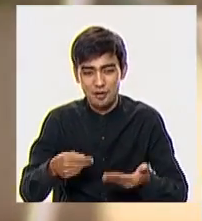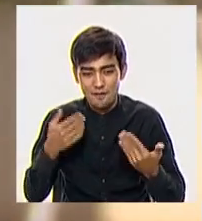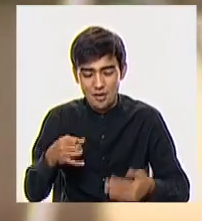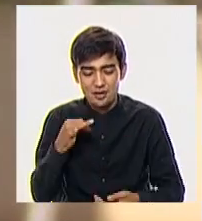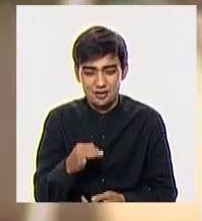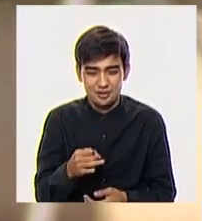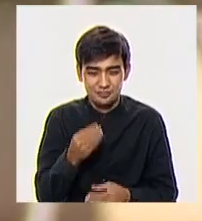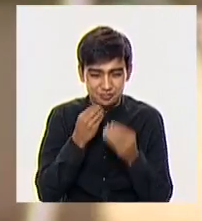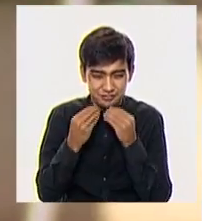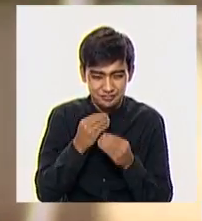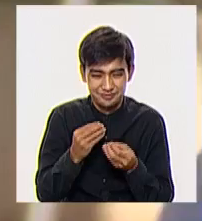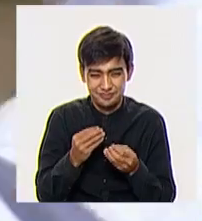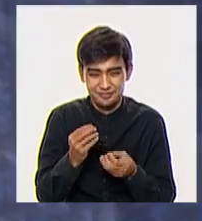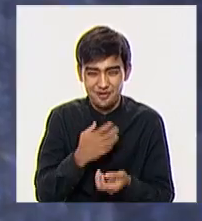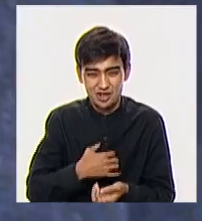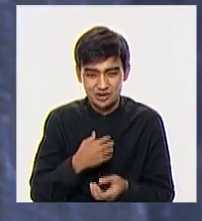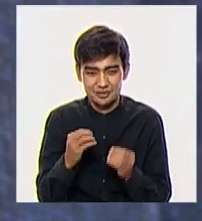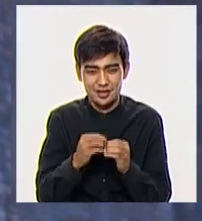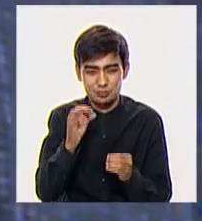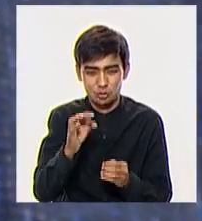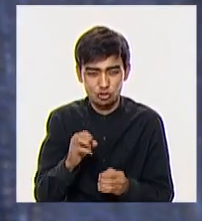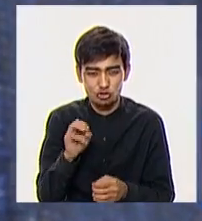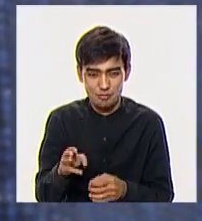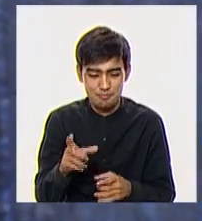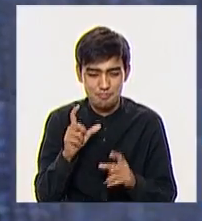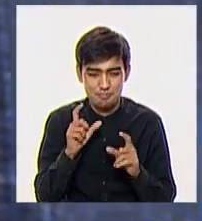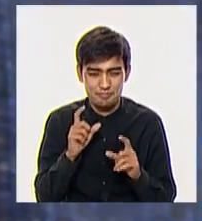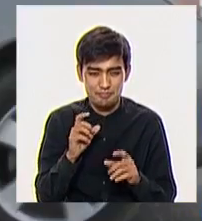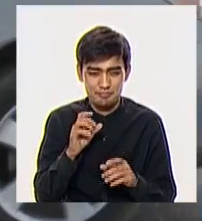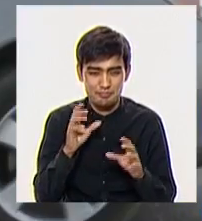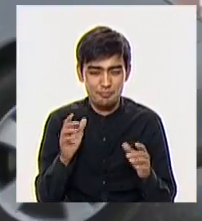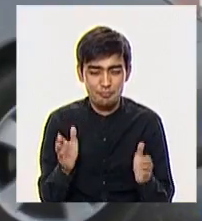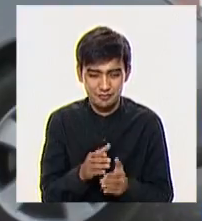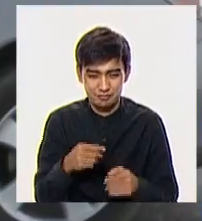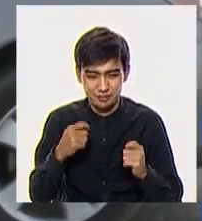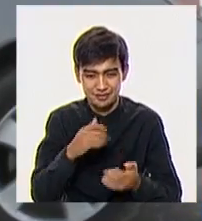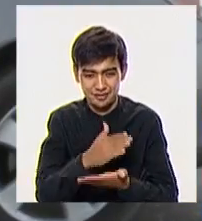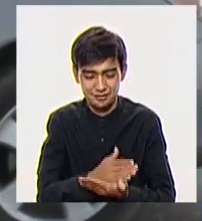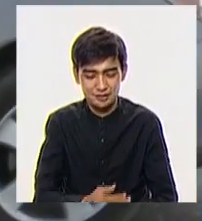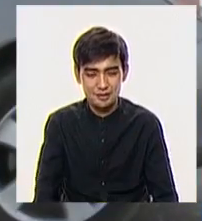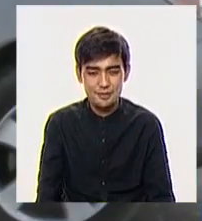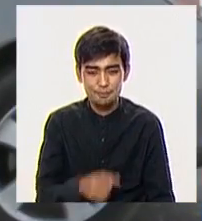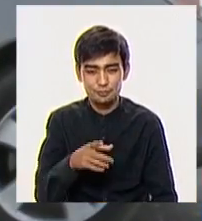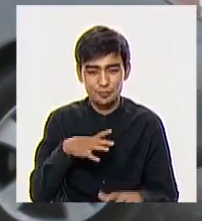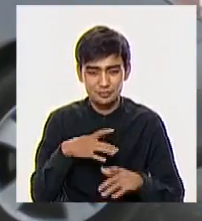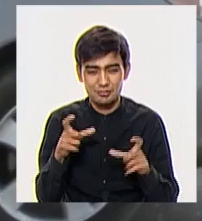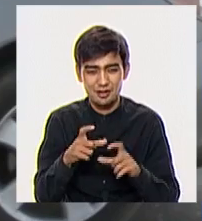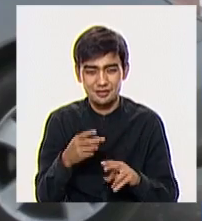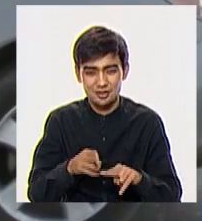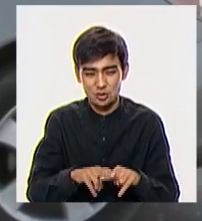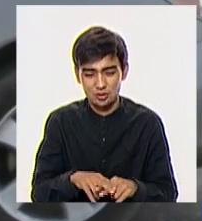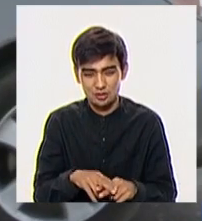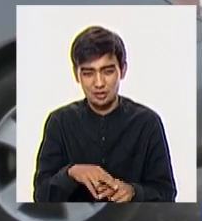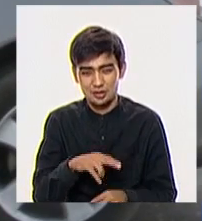әлеуметтік тауарды нарықтан 10%-ға арзан сатып жатқандарын айтады. Шымкент қаласында әлеуметтік дүкен іске қосылған. Бұл әлеуметтік